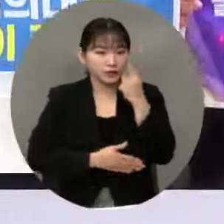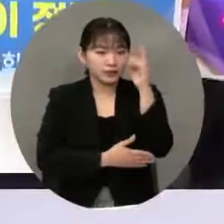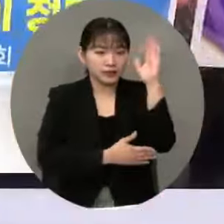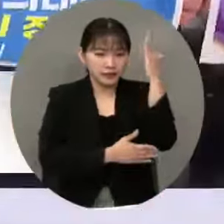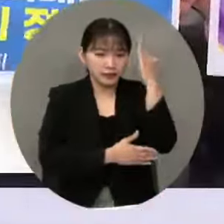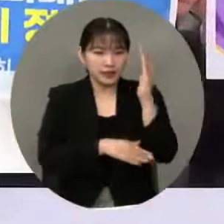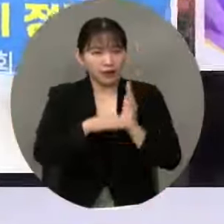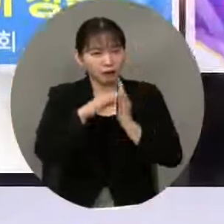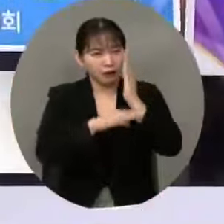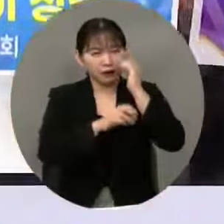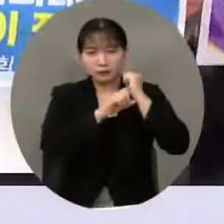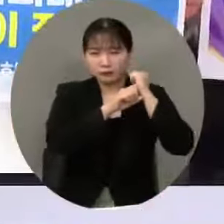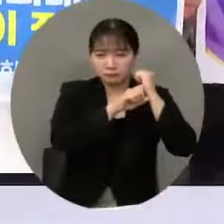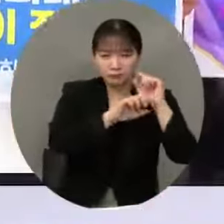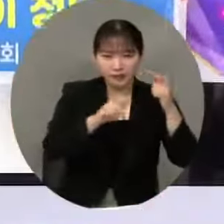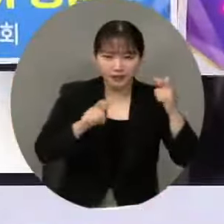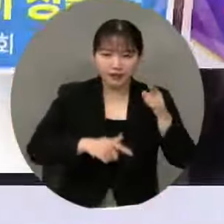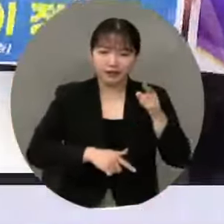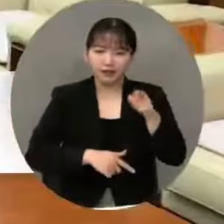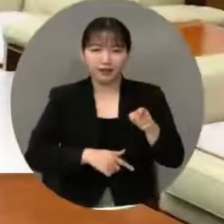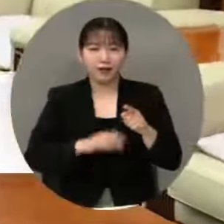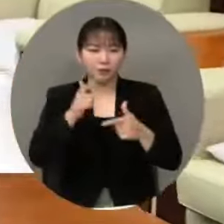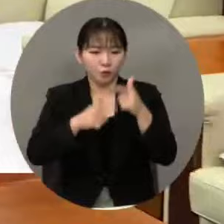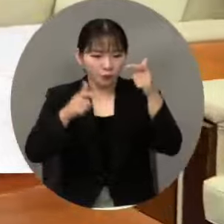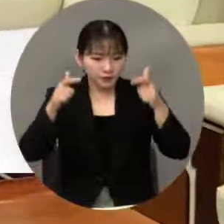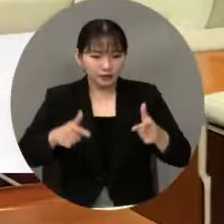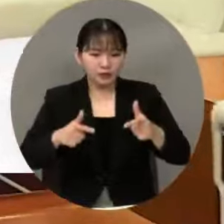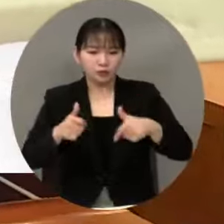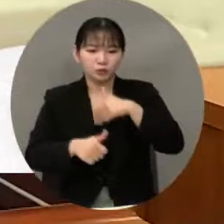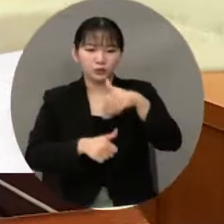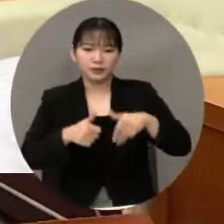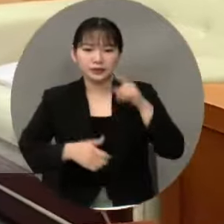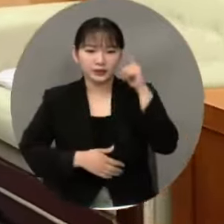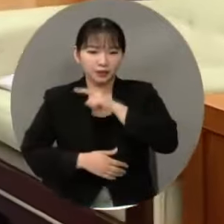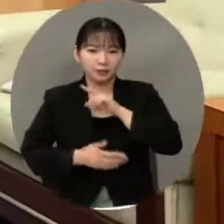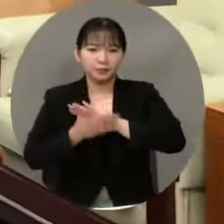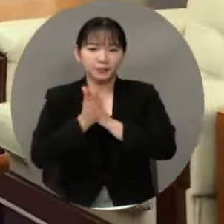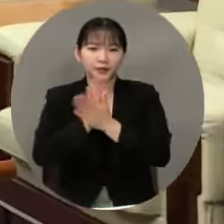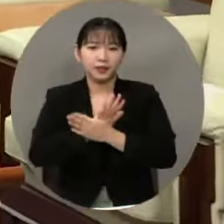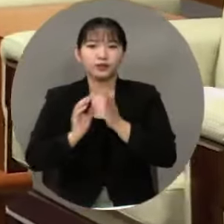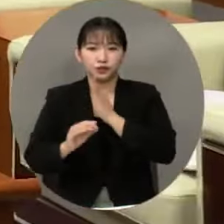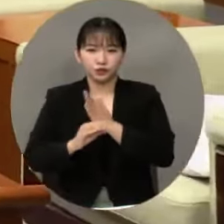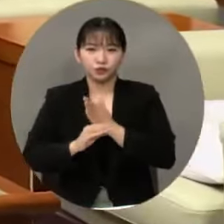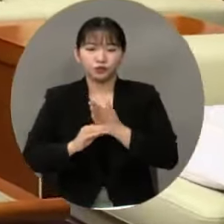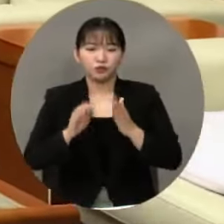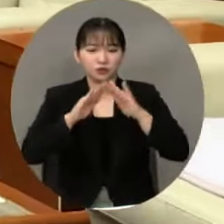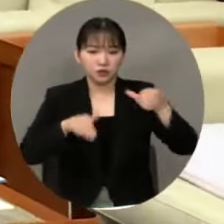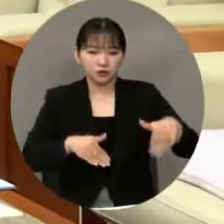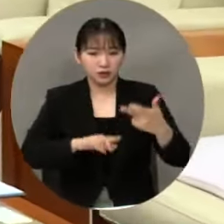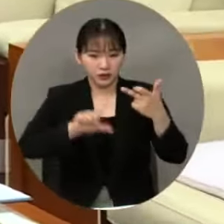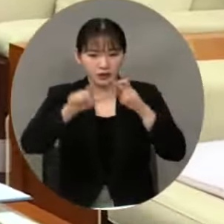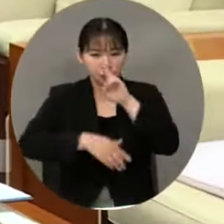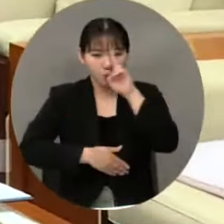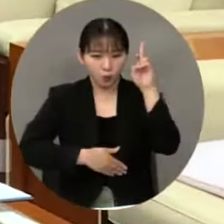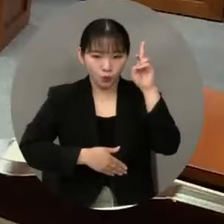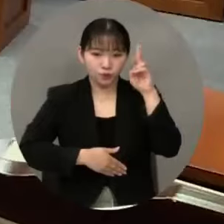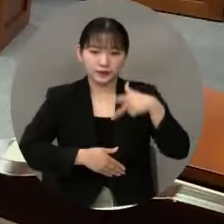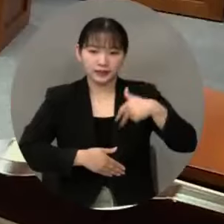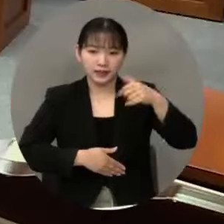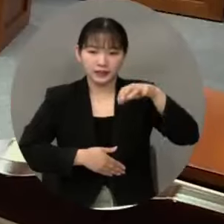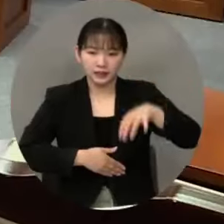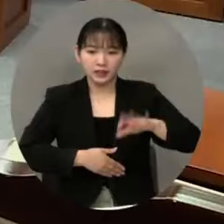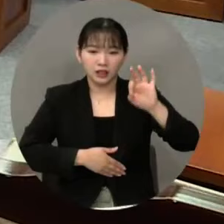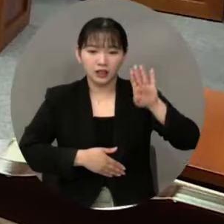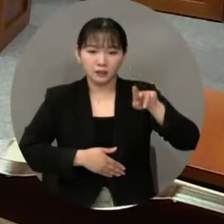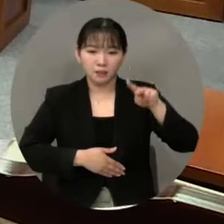순천시에 지나치게 끌려다니는 것 아니냐며 목포권의 여론도 악화되고 있는 상황. 전라남도는 17일 오후 장흥에서